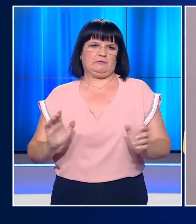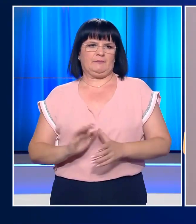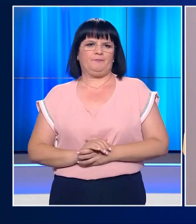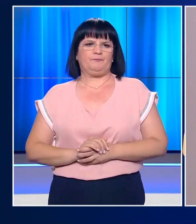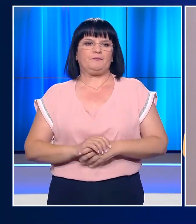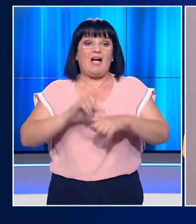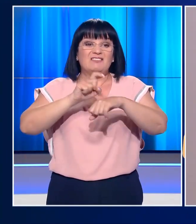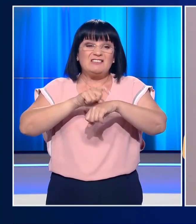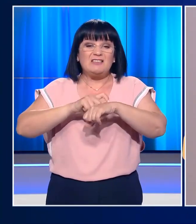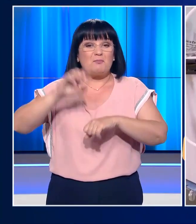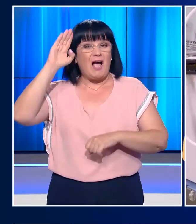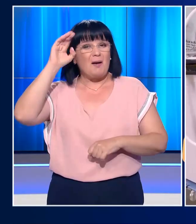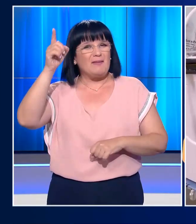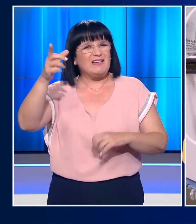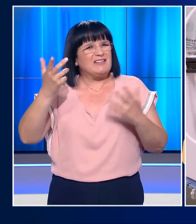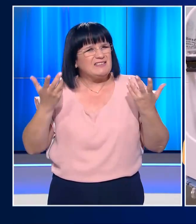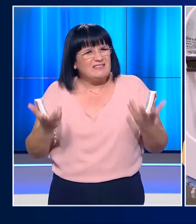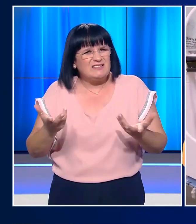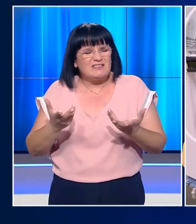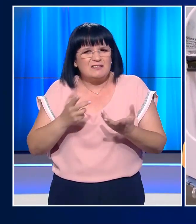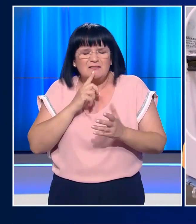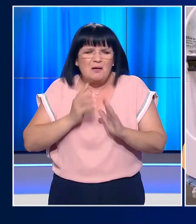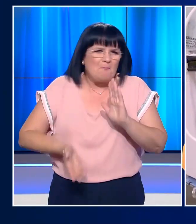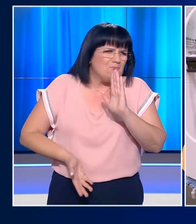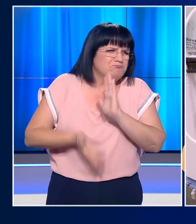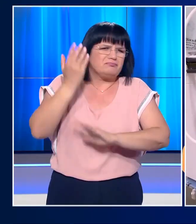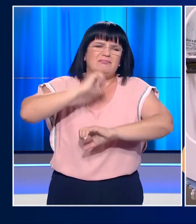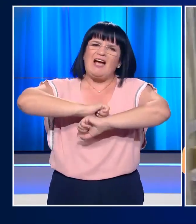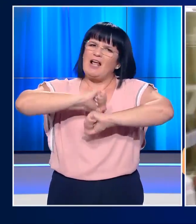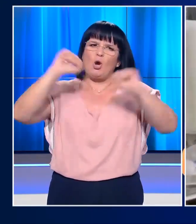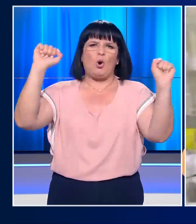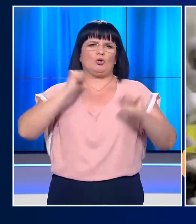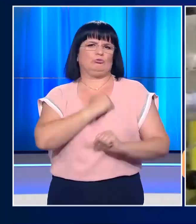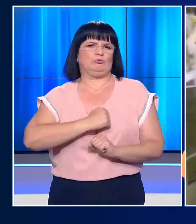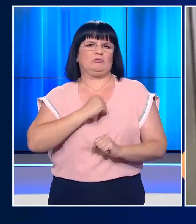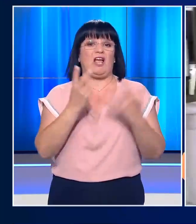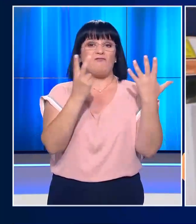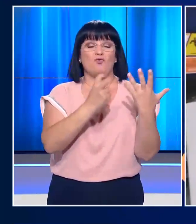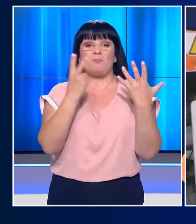Την στιγμή που οι Ηνωμένες Πολιτείες καταγράφουν άλλο ένα θλιβερό ρεκόρ με πάνω από